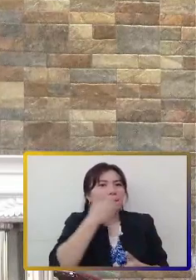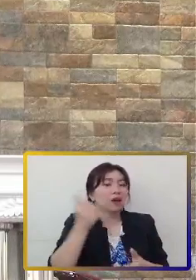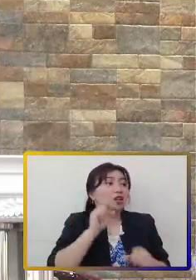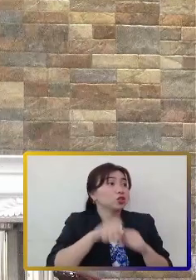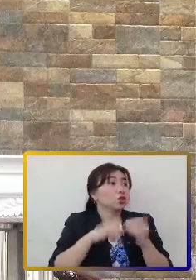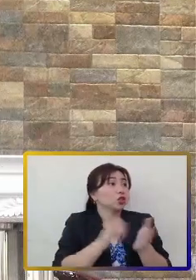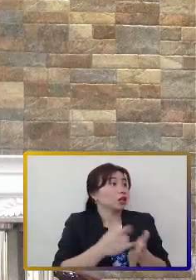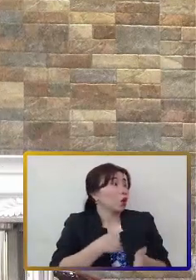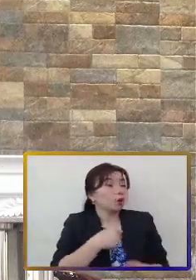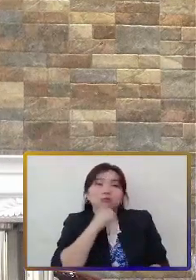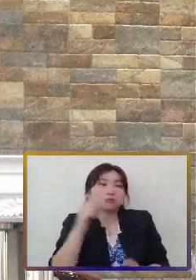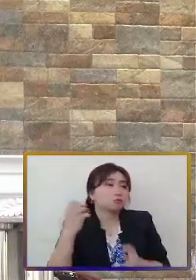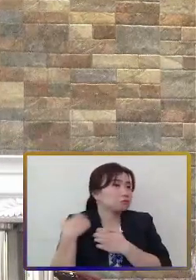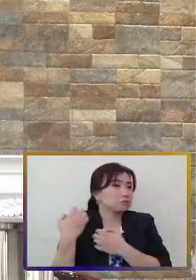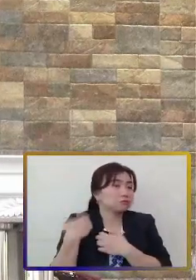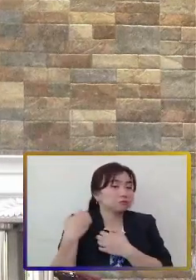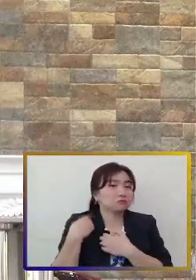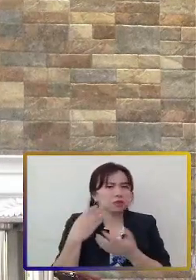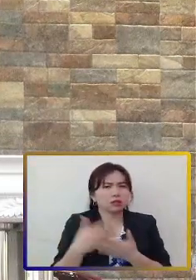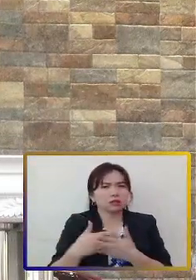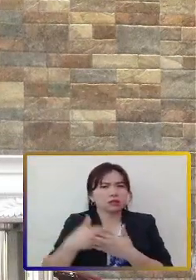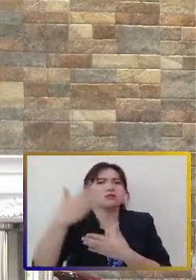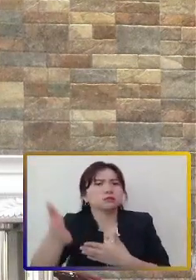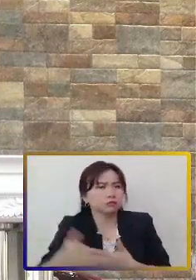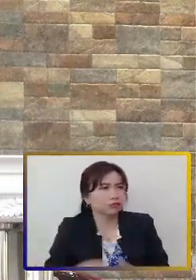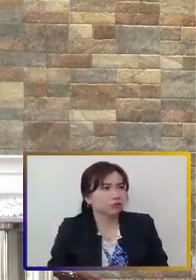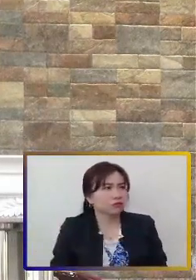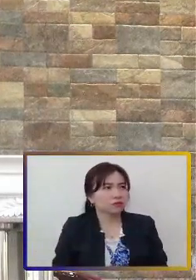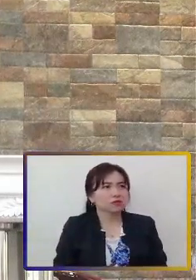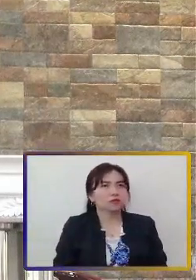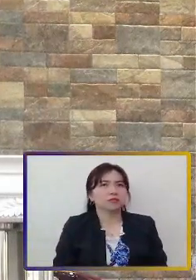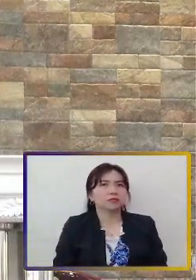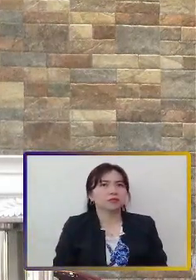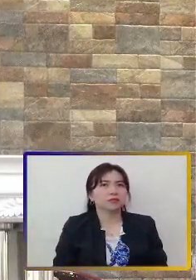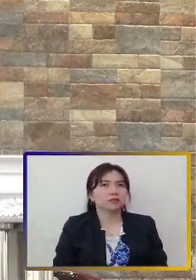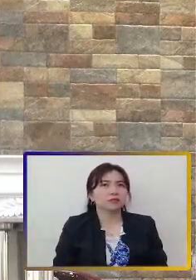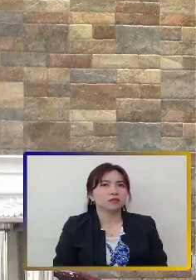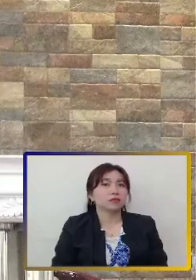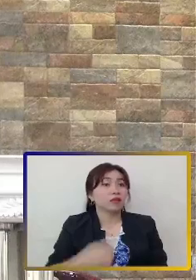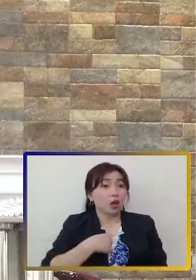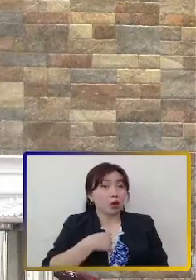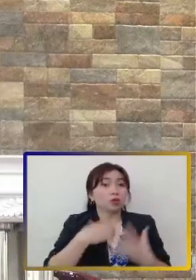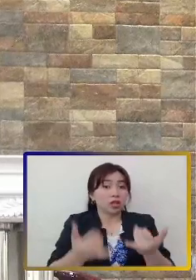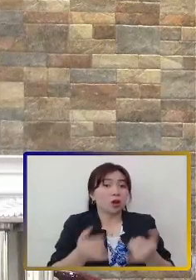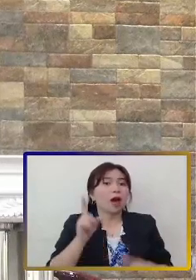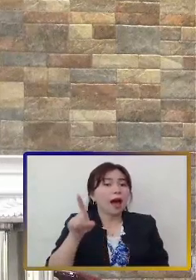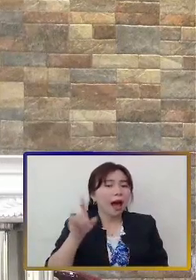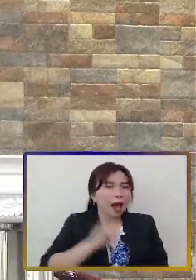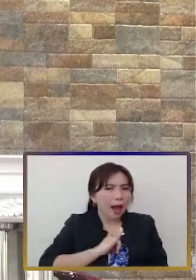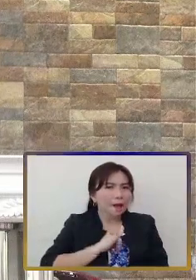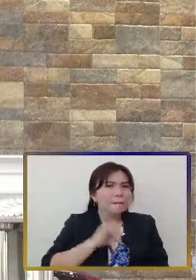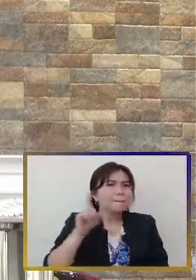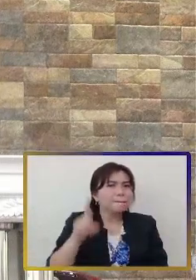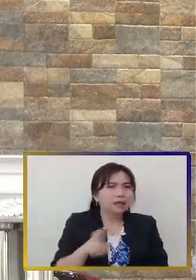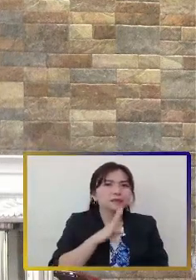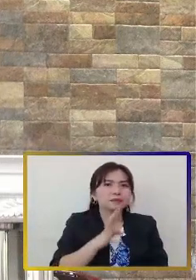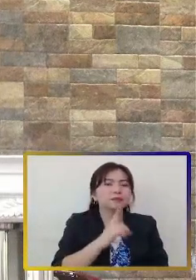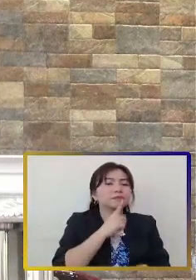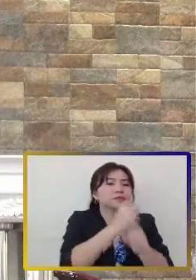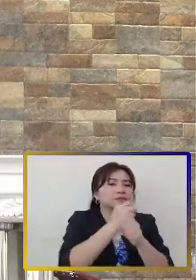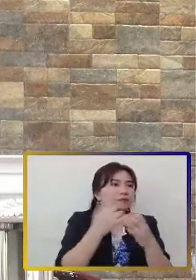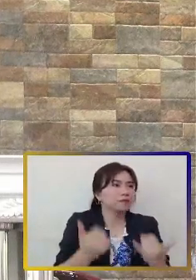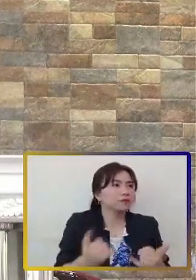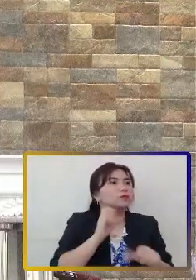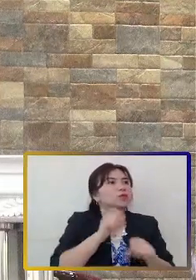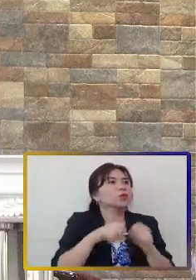mag-expect ano ba to anong mangyari saakin do kailangan siguraduhin ko na okay na ako do you see Para ano Para